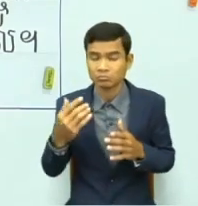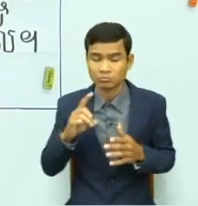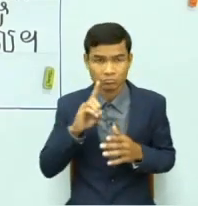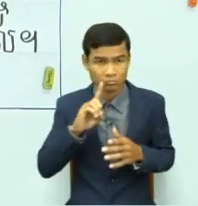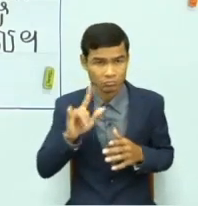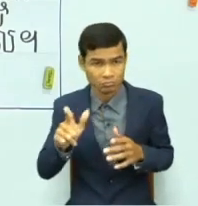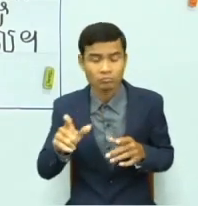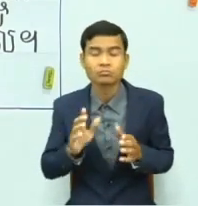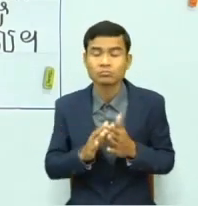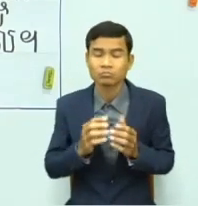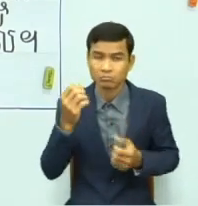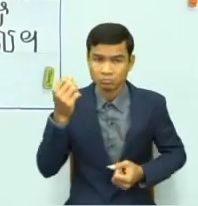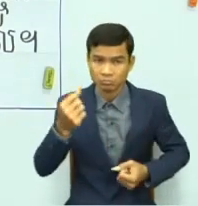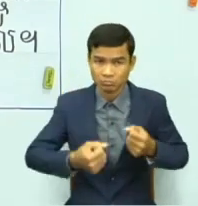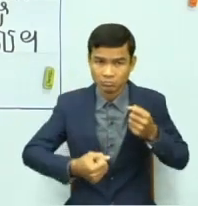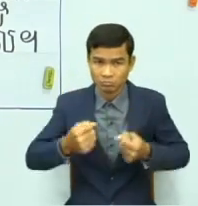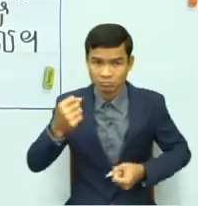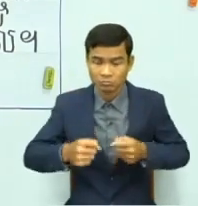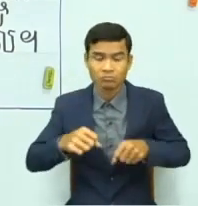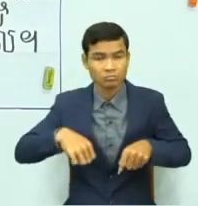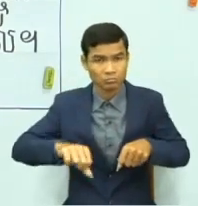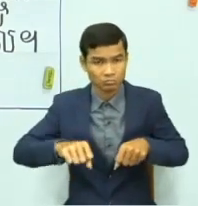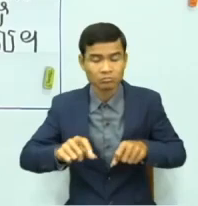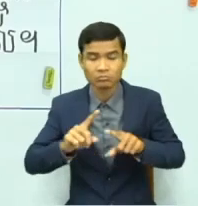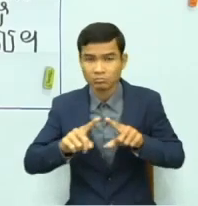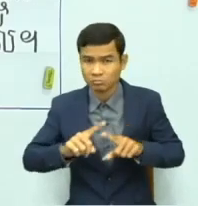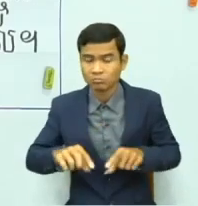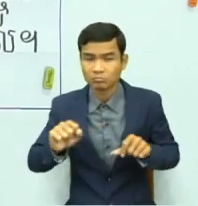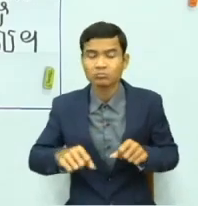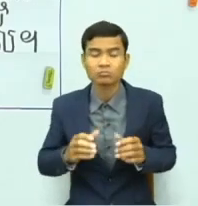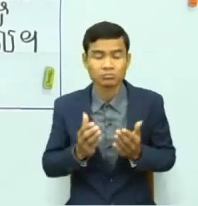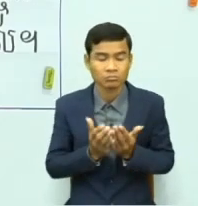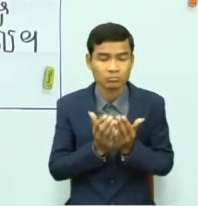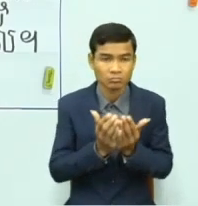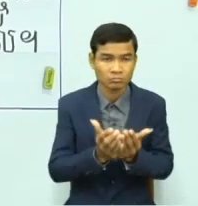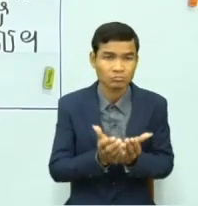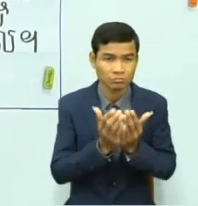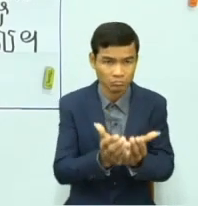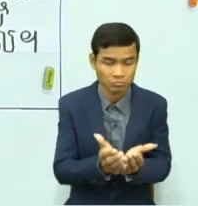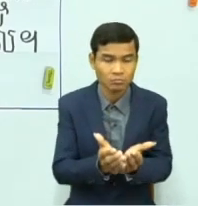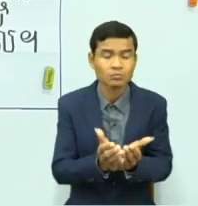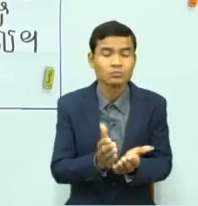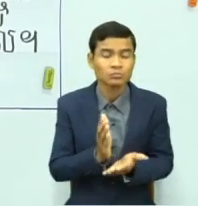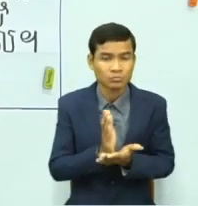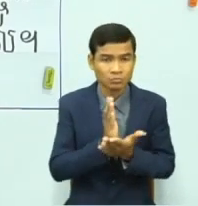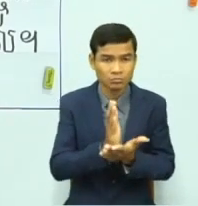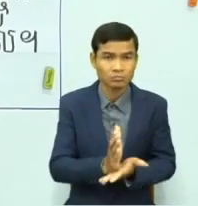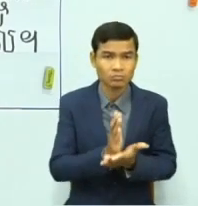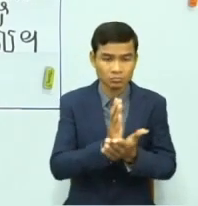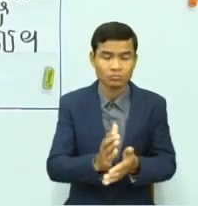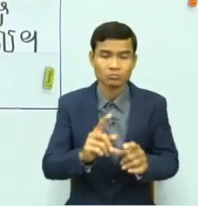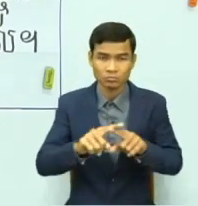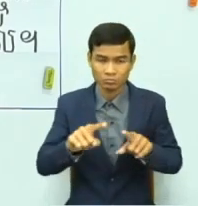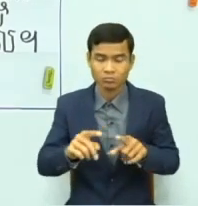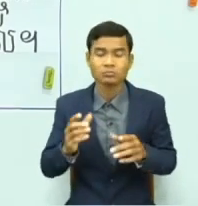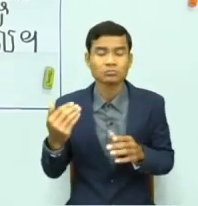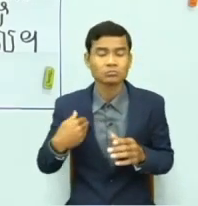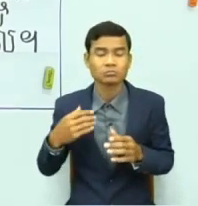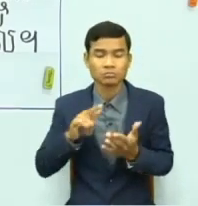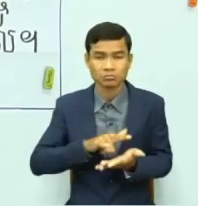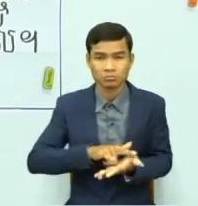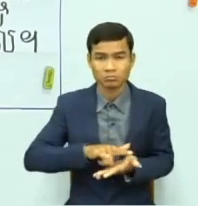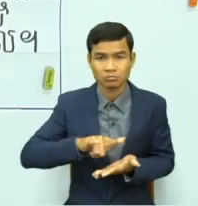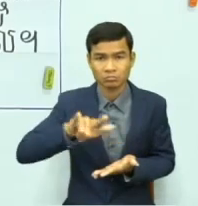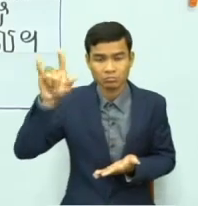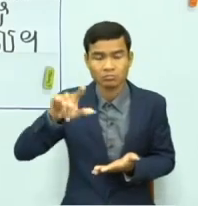phê tớ nà con. Chà bạc bò chẳng này plâu tất cứ miên tú cặp ba cần nâu để chạy đàm nà con. Chà chẳng này plâu cá cứ dương miên